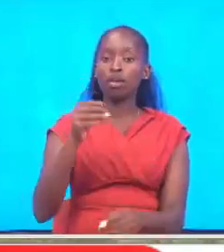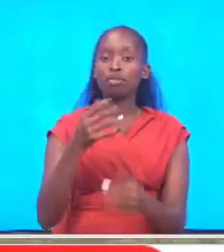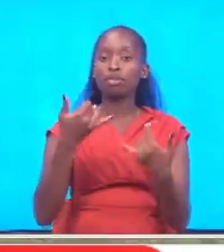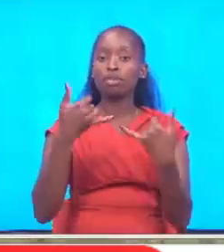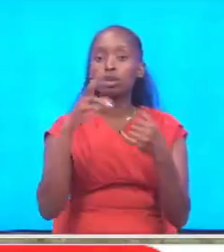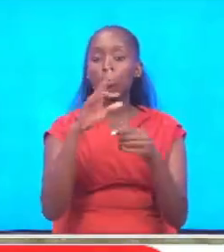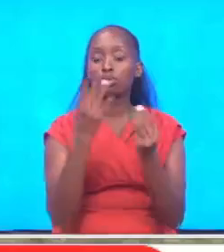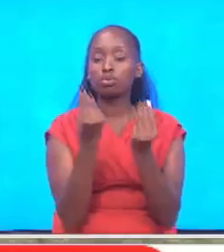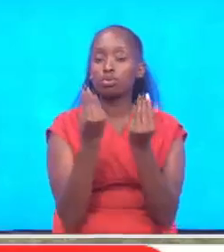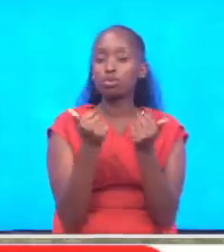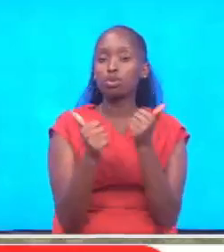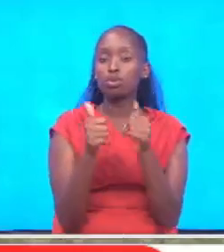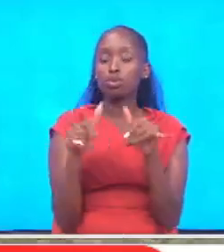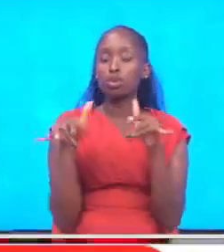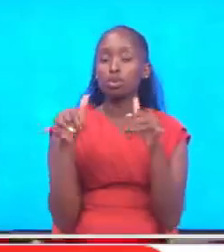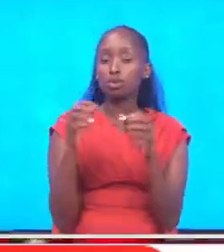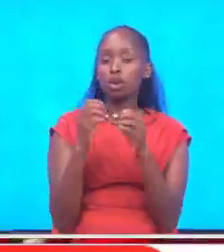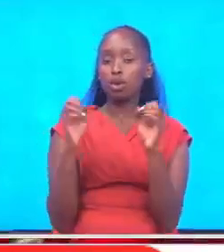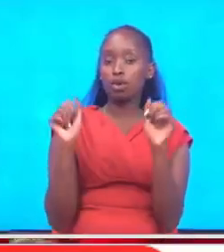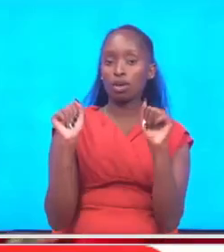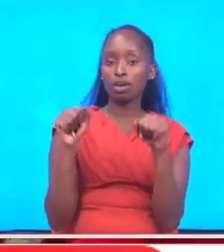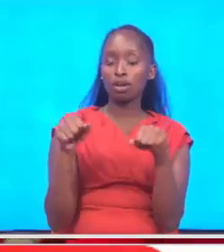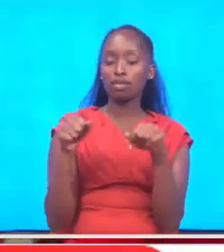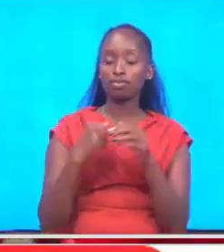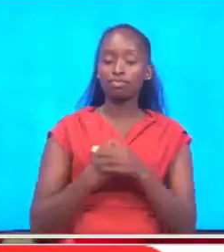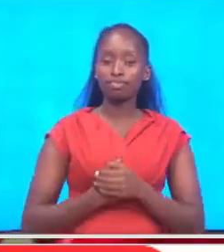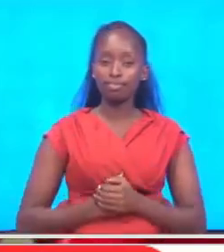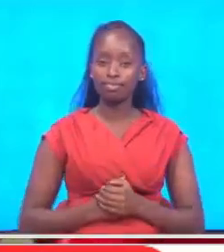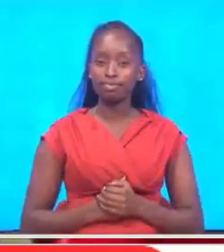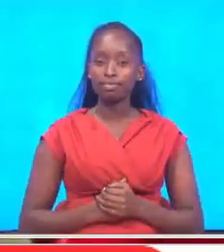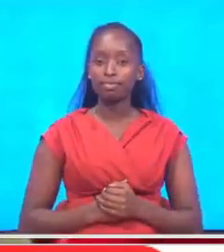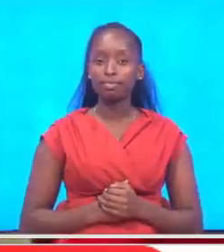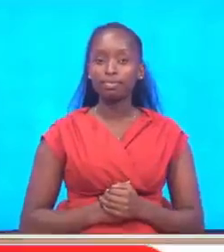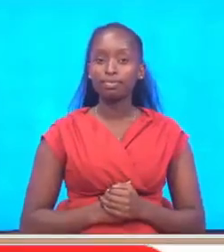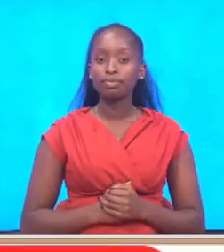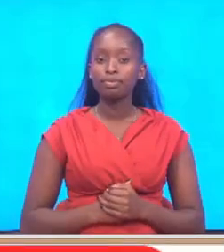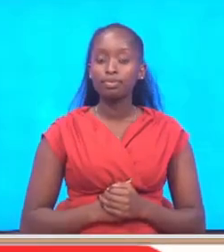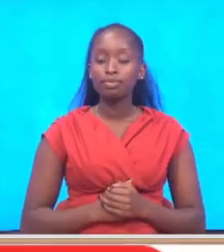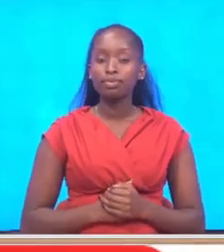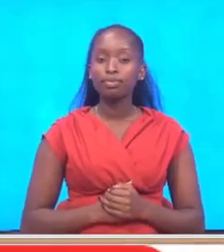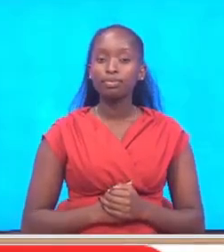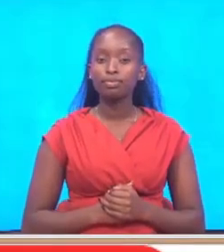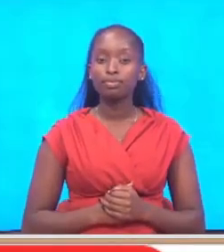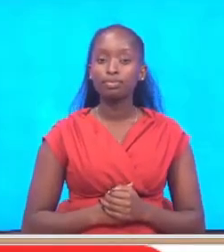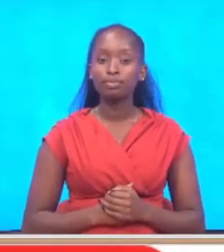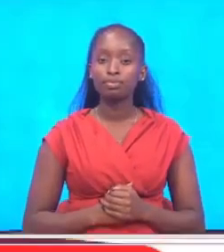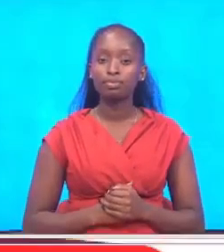kwa tatizo hili la usalama. Kisewa Emory, TV 47.